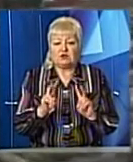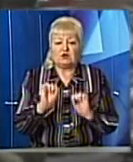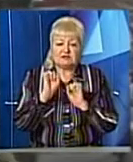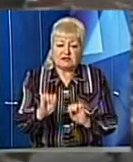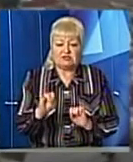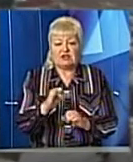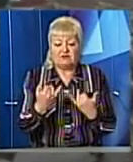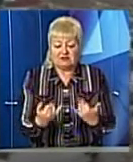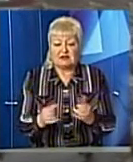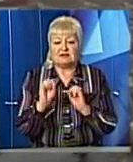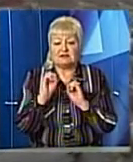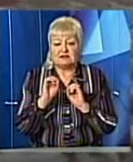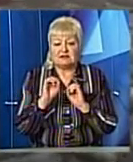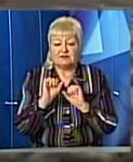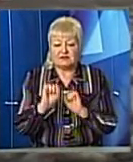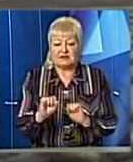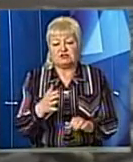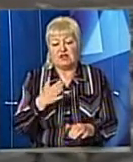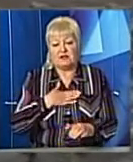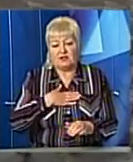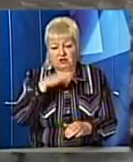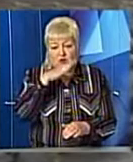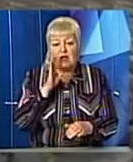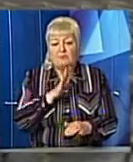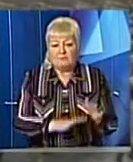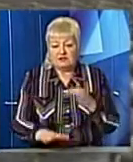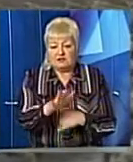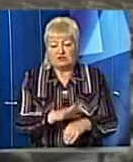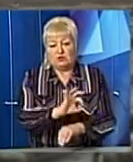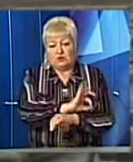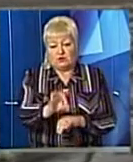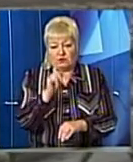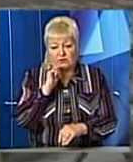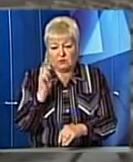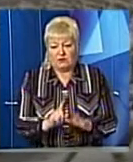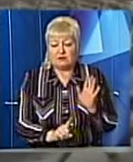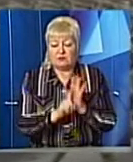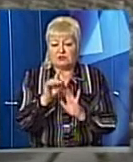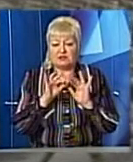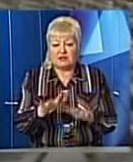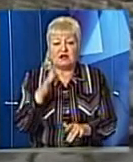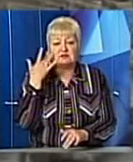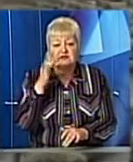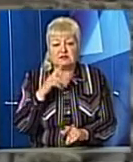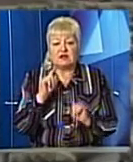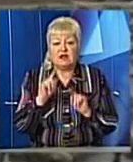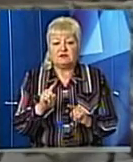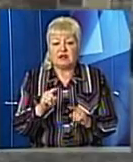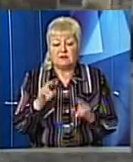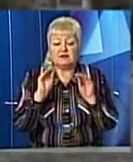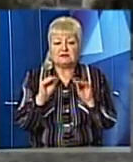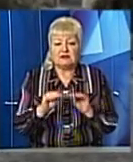захищає нашу батьківщину зі зброєю в руках на сході України. Започаткували акцію в США, адже там, за